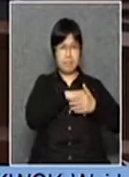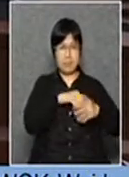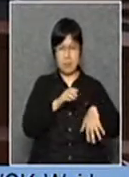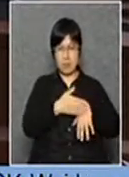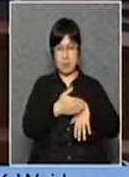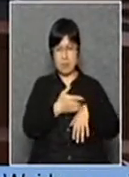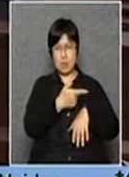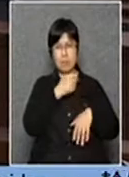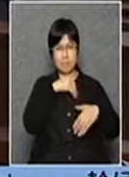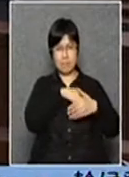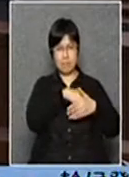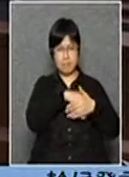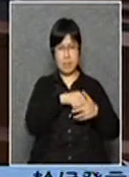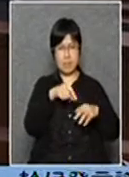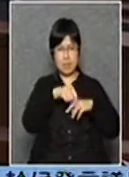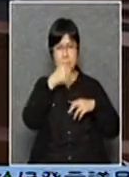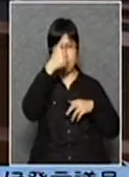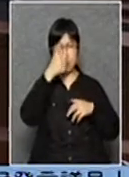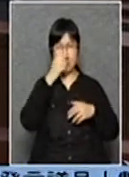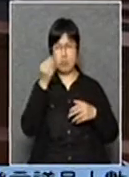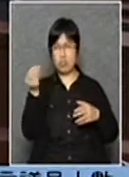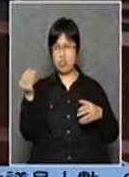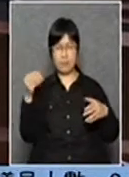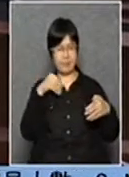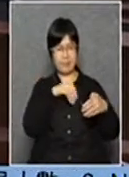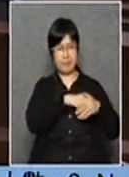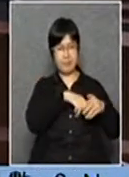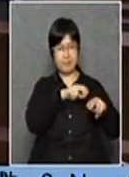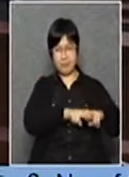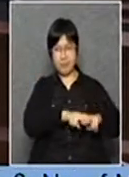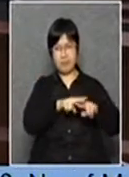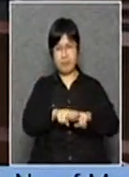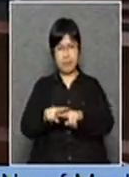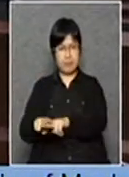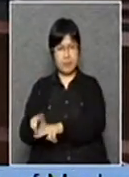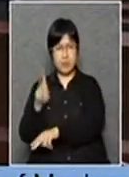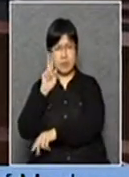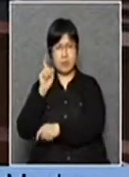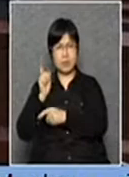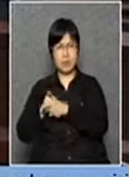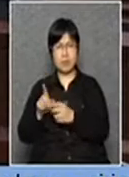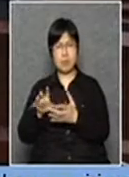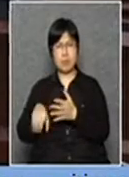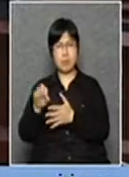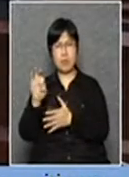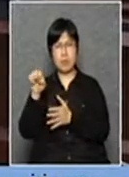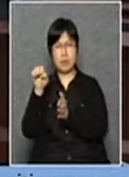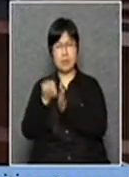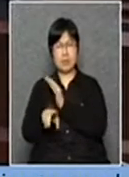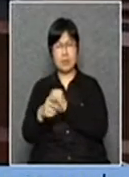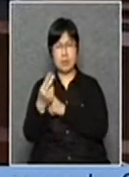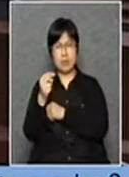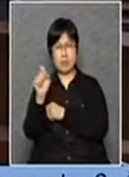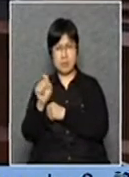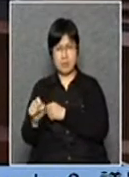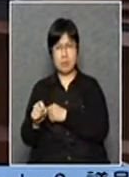罐裡先，這些基金就最好的載體呢，載著這些錢先，表面上就好像我們真的沒有用，突了那個 20%，但實質